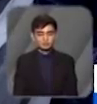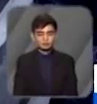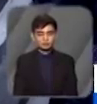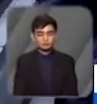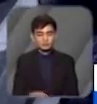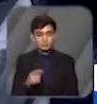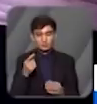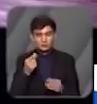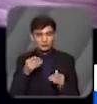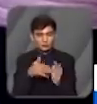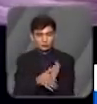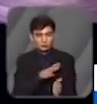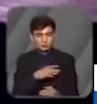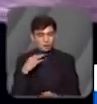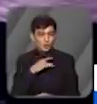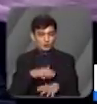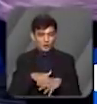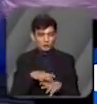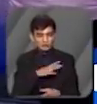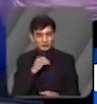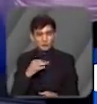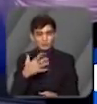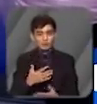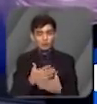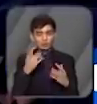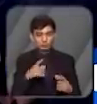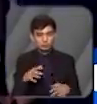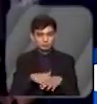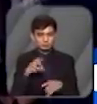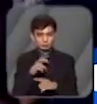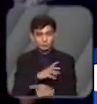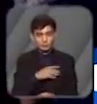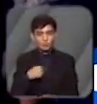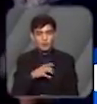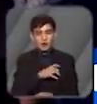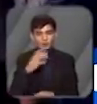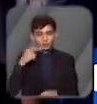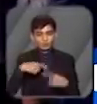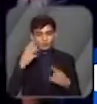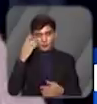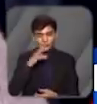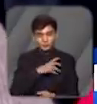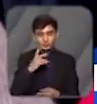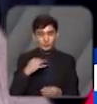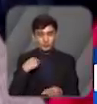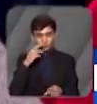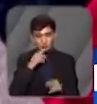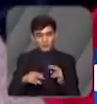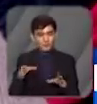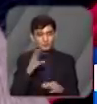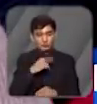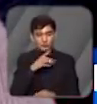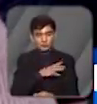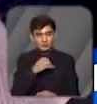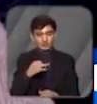Қомақты қаржысы құмға сіңгендей күй кешкен жұрттың бұл жолы 50 шақтысы жиналды. Байымыз деп барымыздан айрылдық деген олар қазір сарыбайымға салындық дейді.